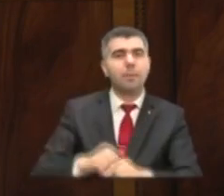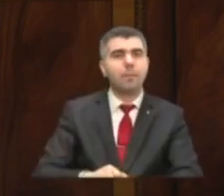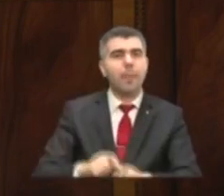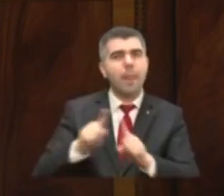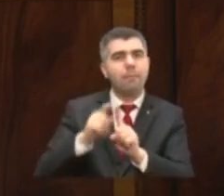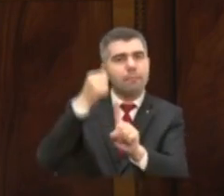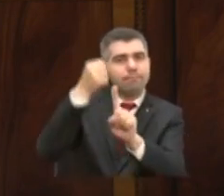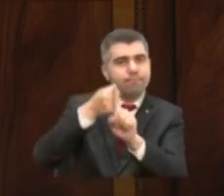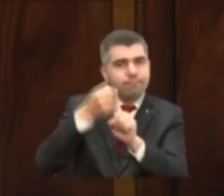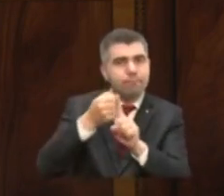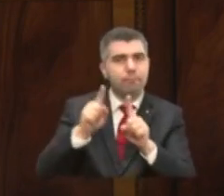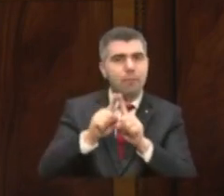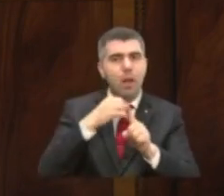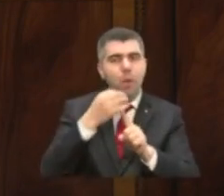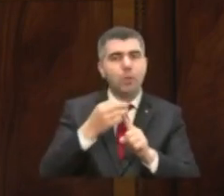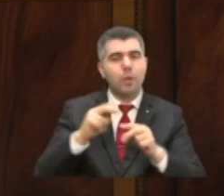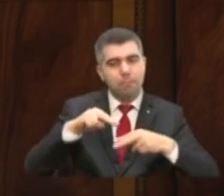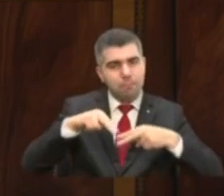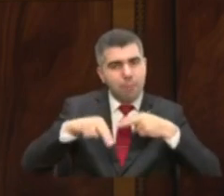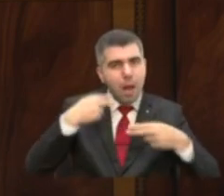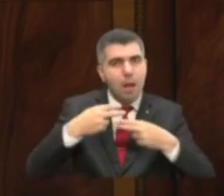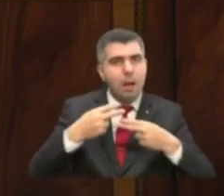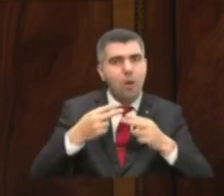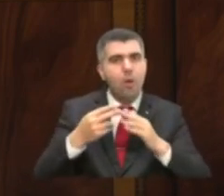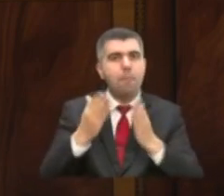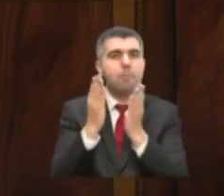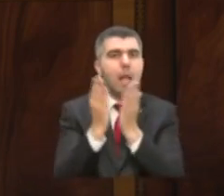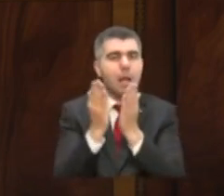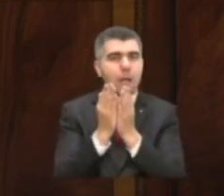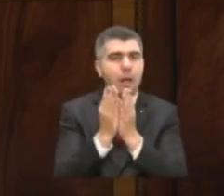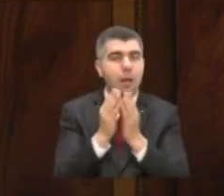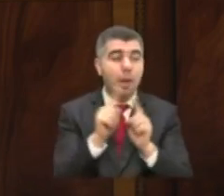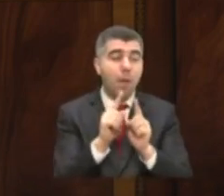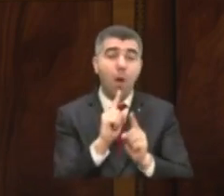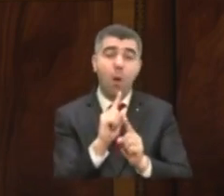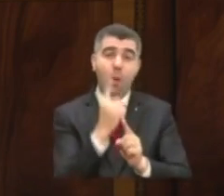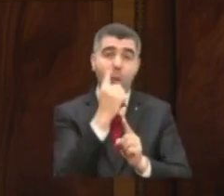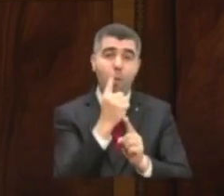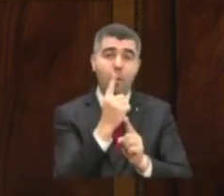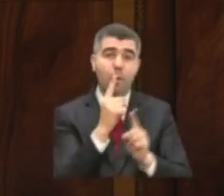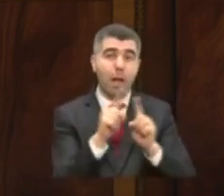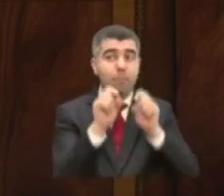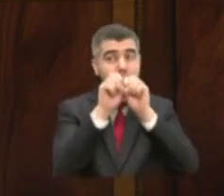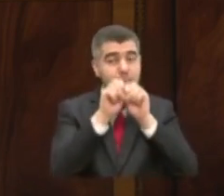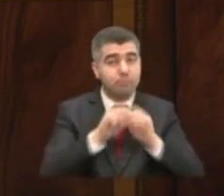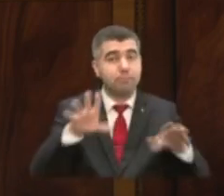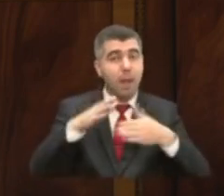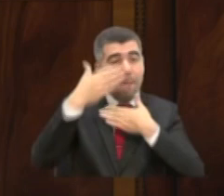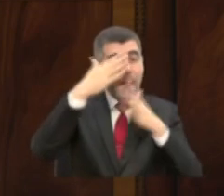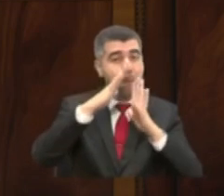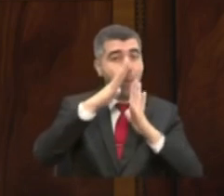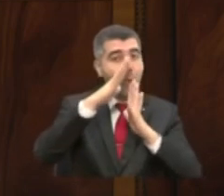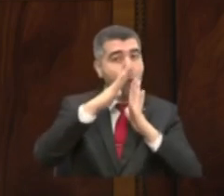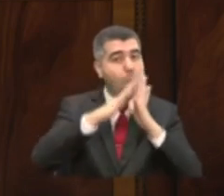المجهود في المطاعم؟ أنا معكم وكان أيدكم، ولكن حتى نديروا هذا النظام على مستوى الوطني، يكونوا جميع